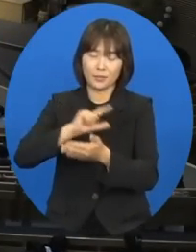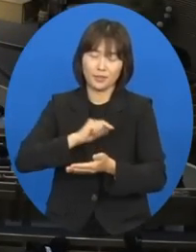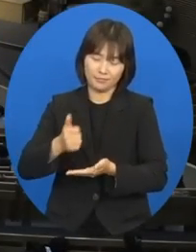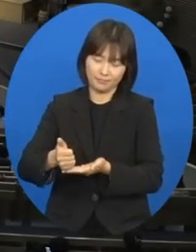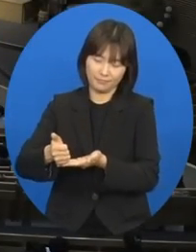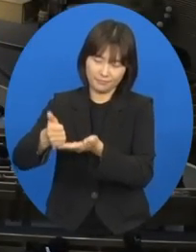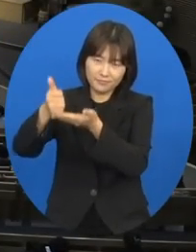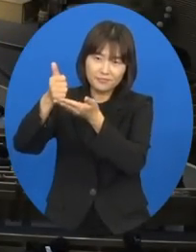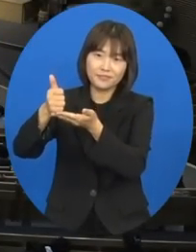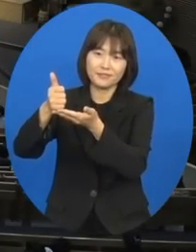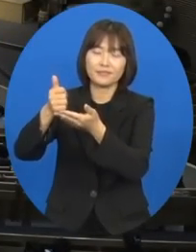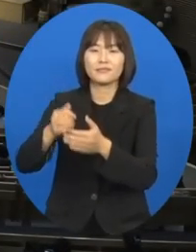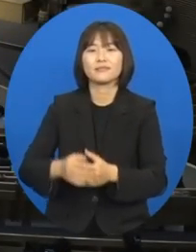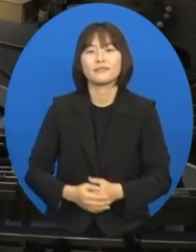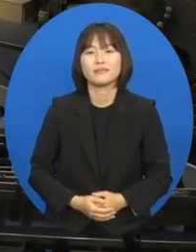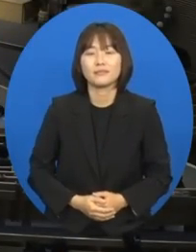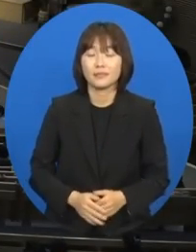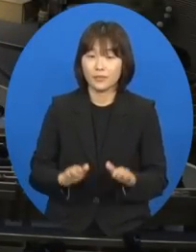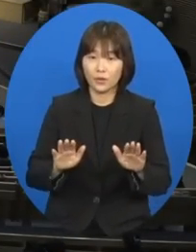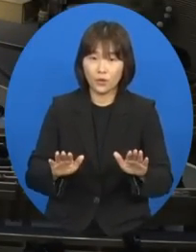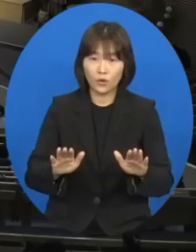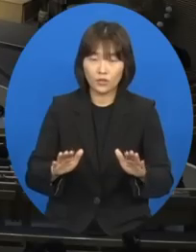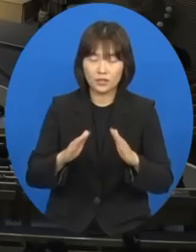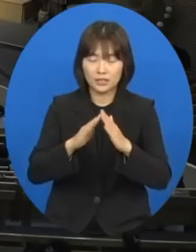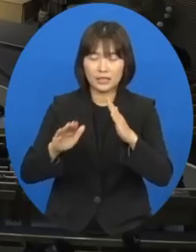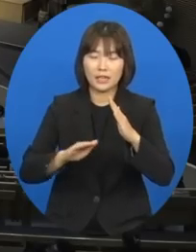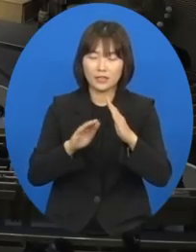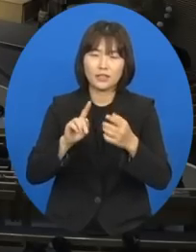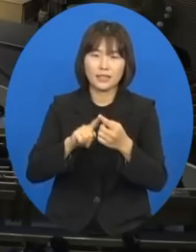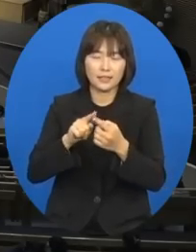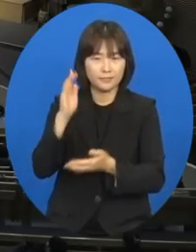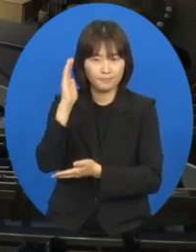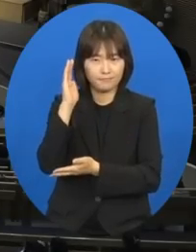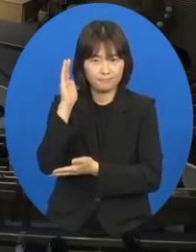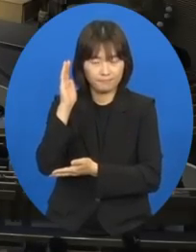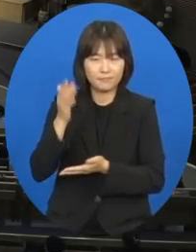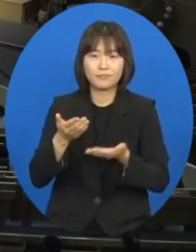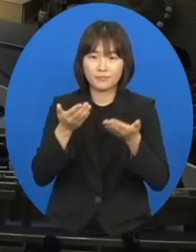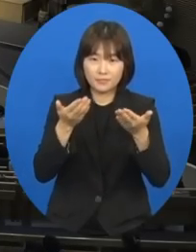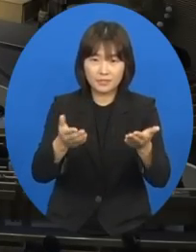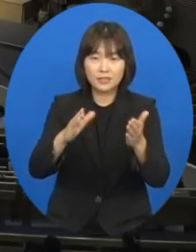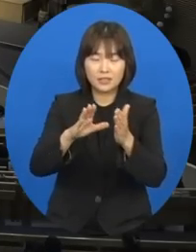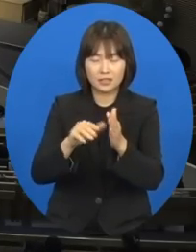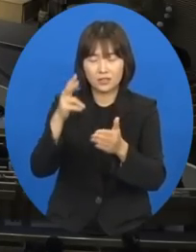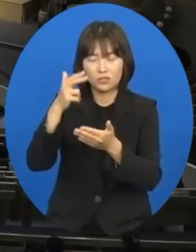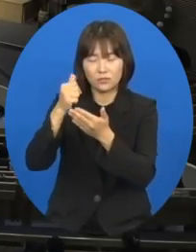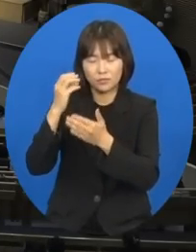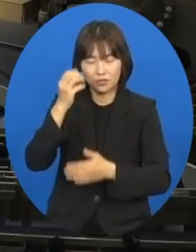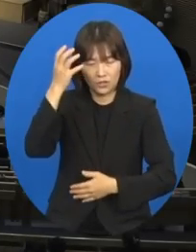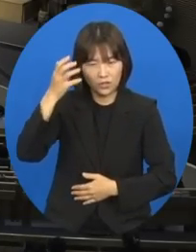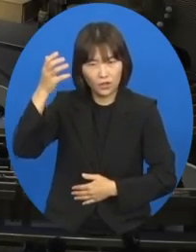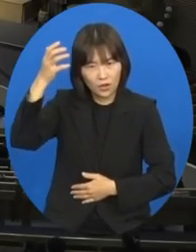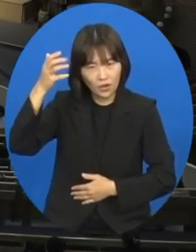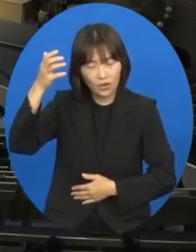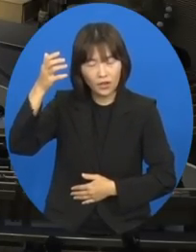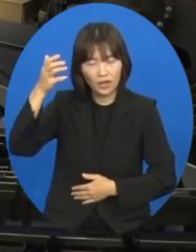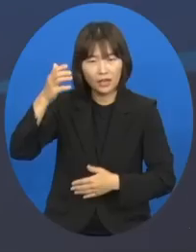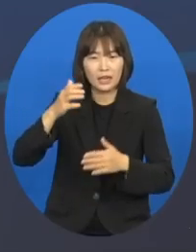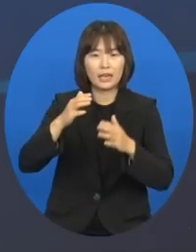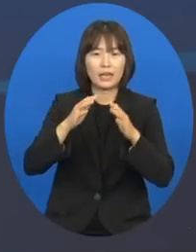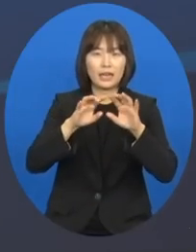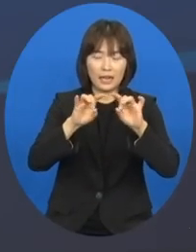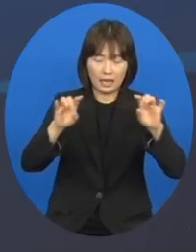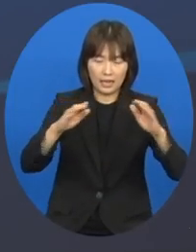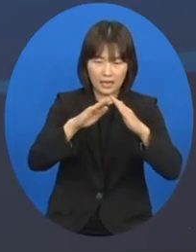드립니다 오늘 가정에 대한 메시지를 나눌 때 우리 주의 성령께서 우리 각 가정 가운데 임하셔서